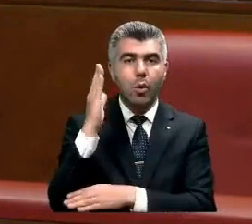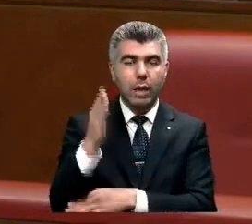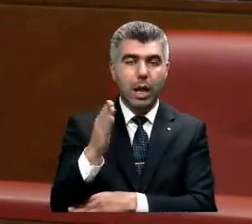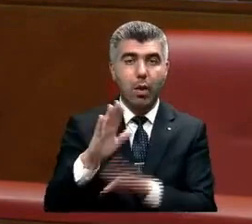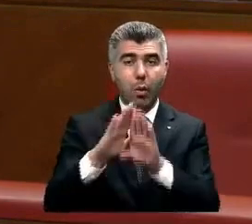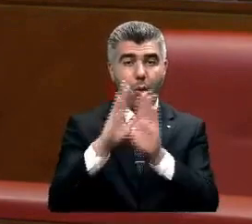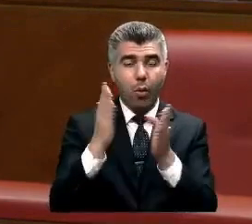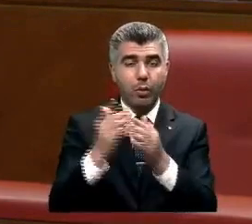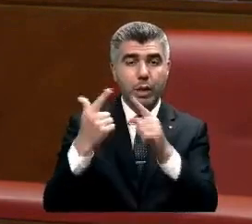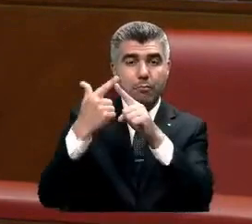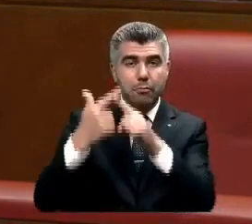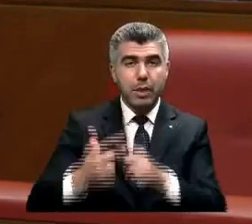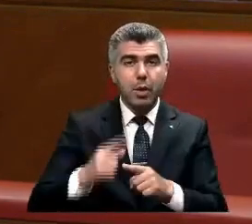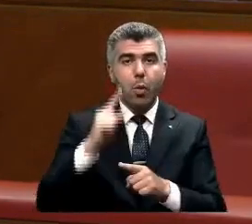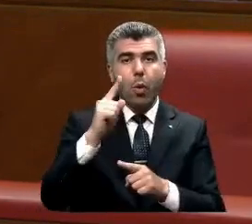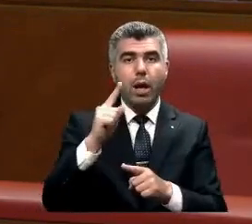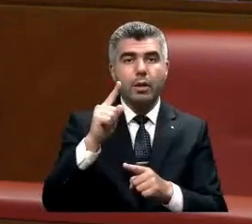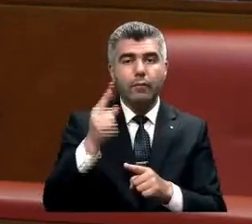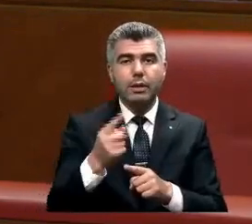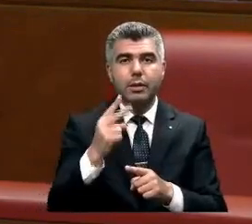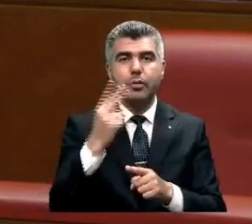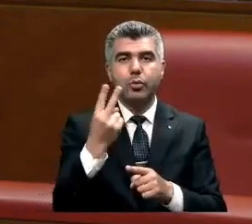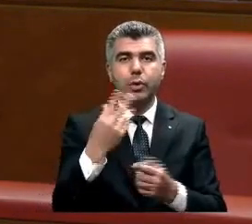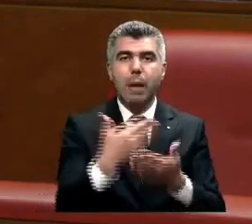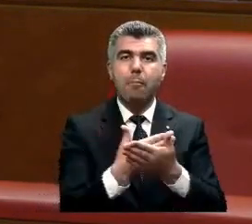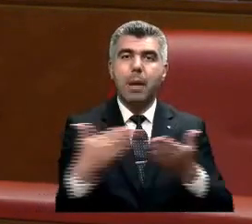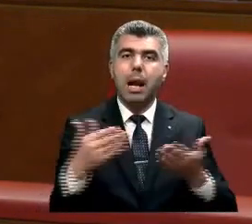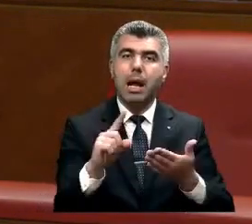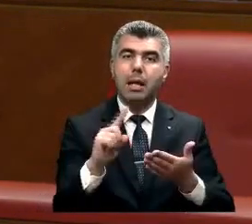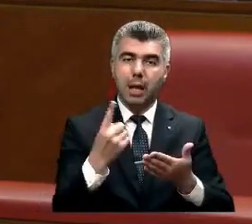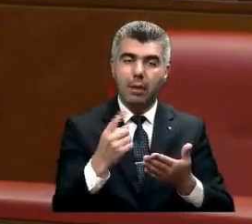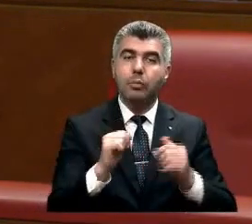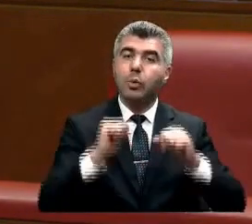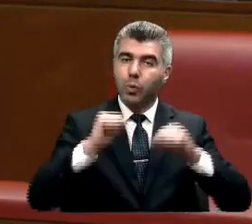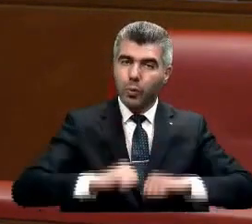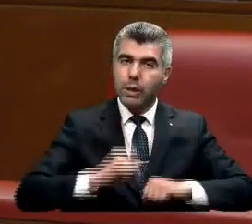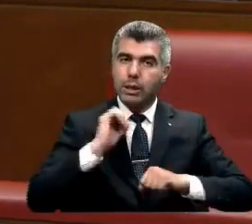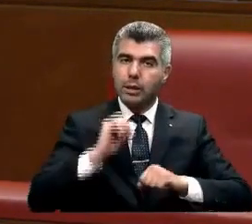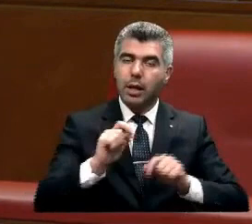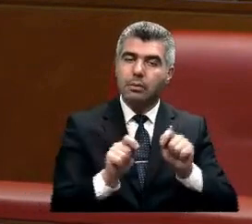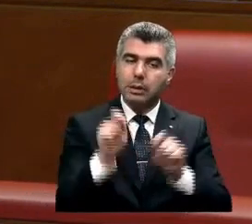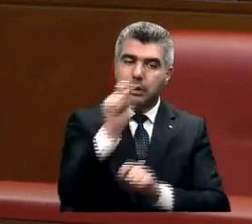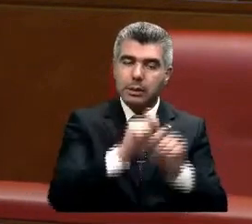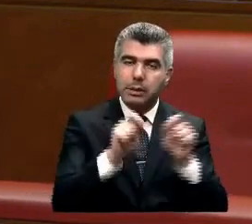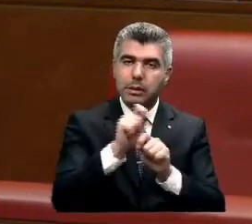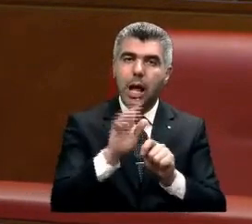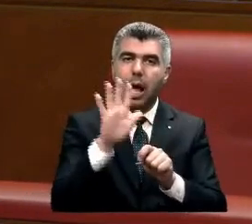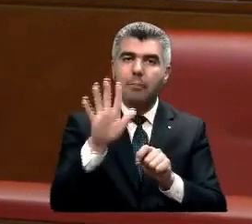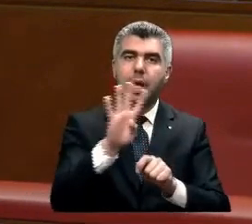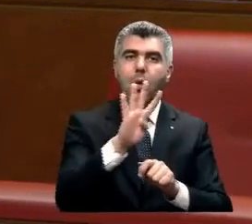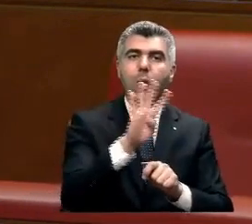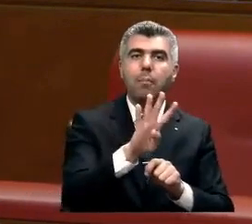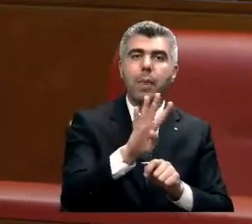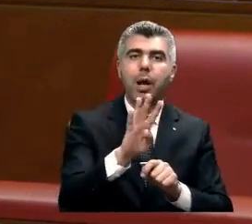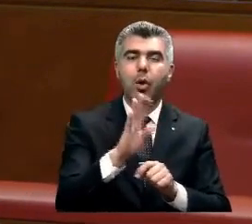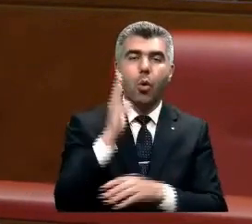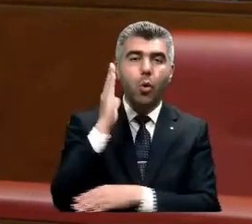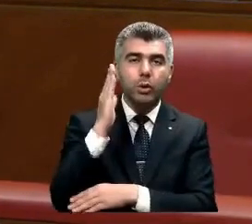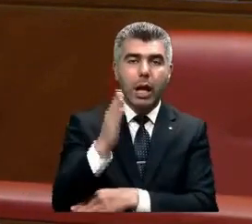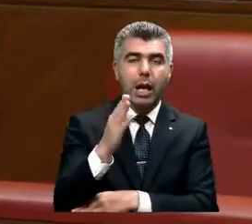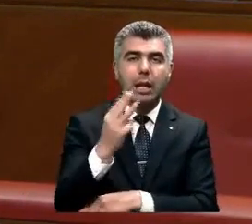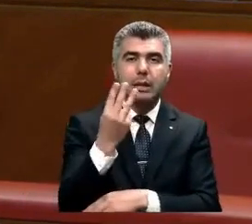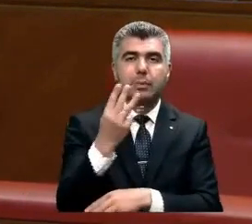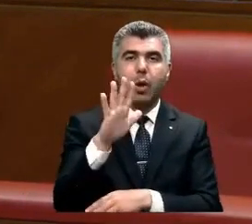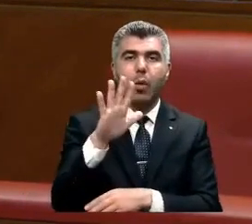اجماليه تتناهز واحد فاصله جوج مليار درهم وتم الشروع بالفعل في تهيئه 45 كتار بكلفه